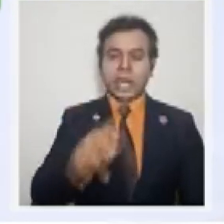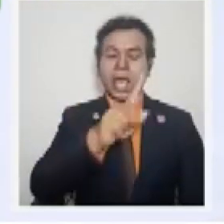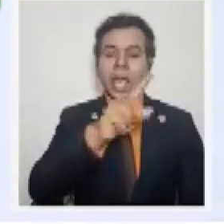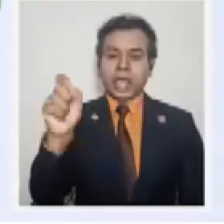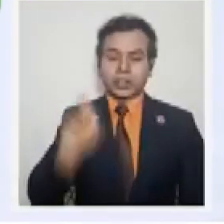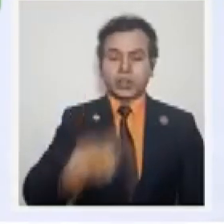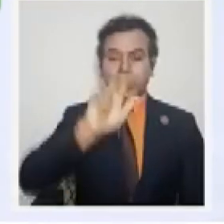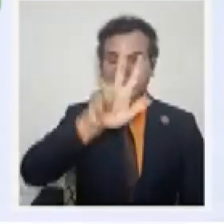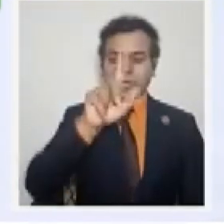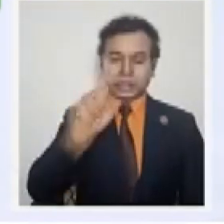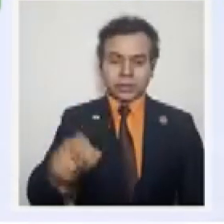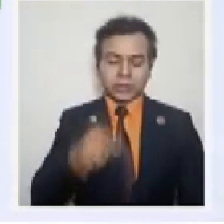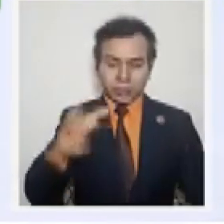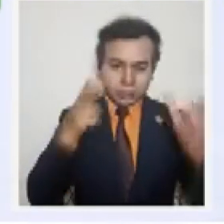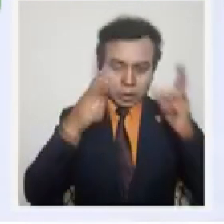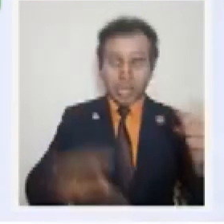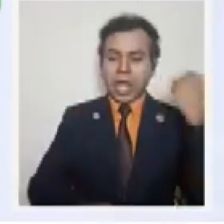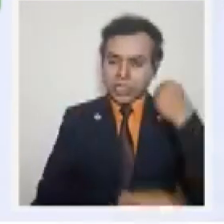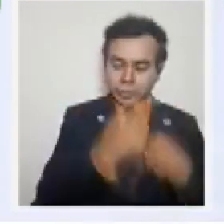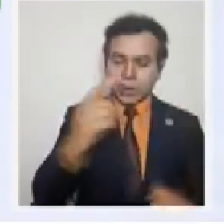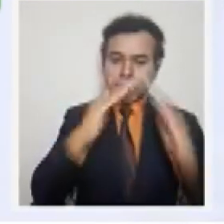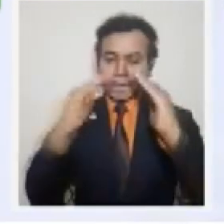224,991 জন। বর্তমানে কোয়ারেন্টাইনে আছেন